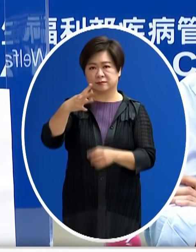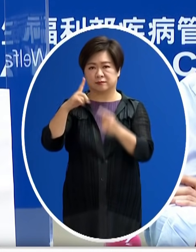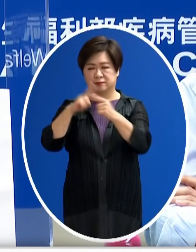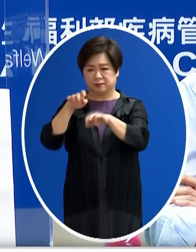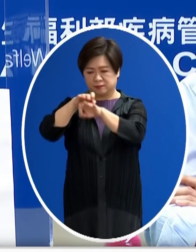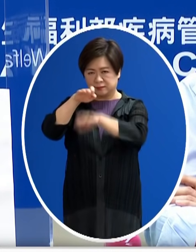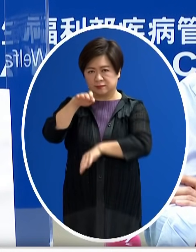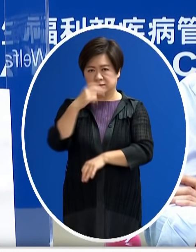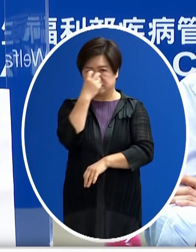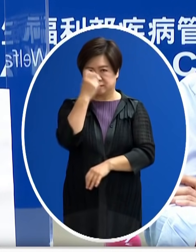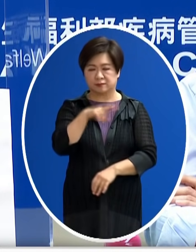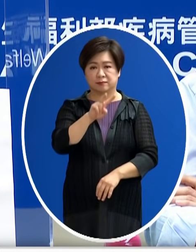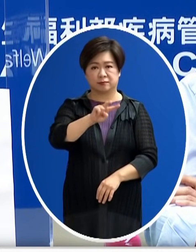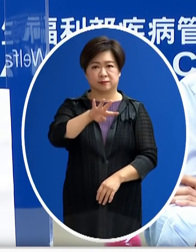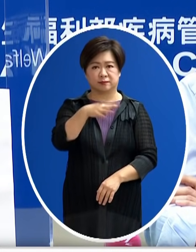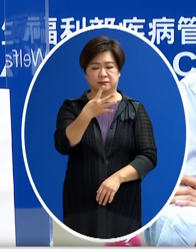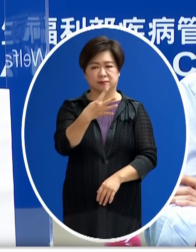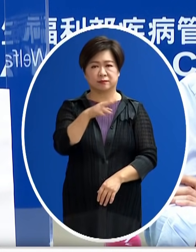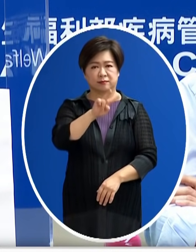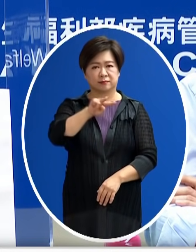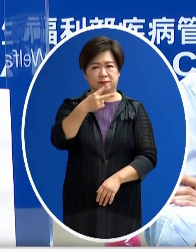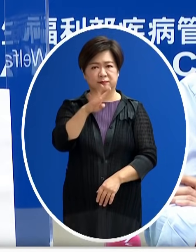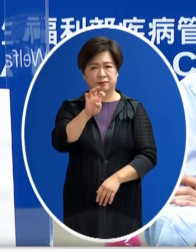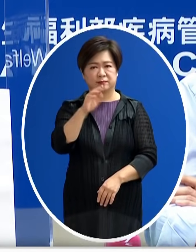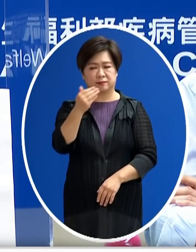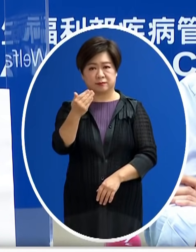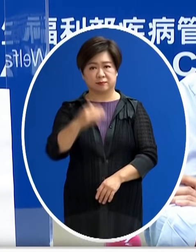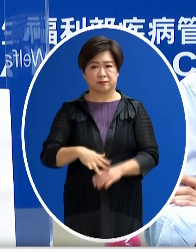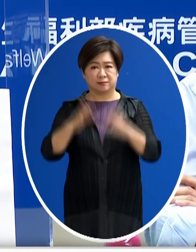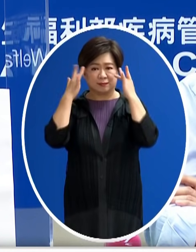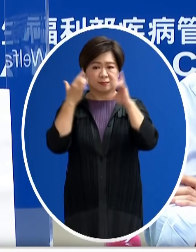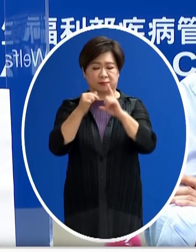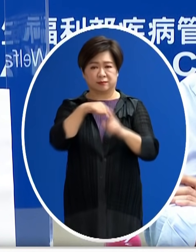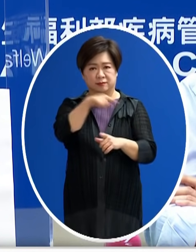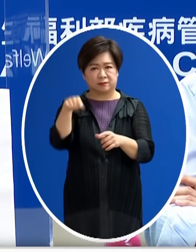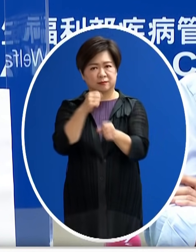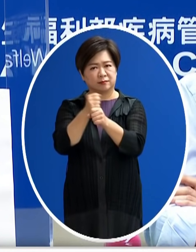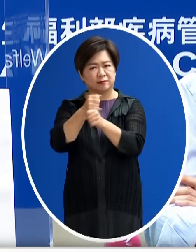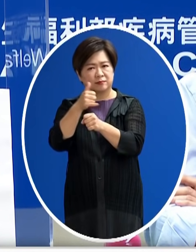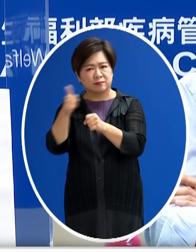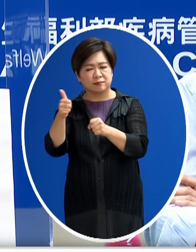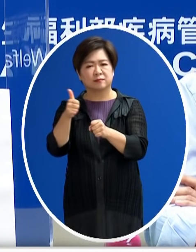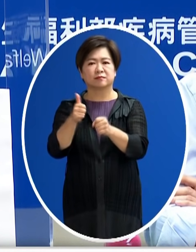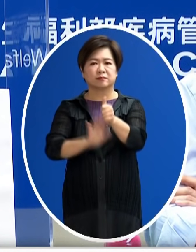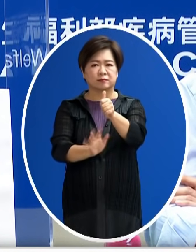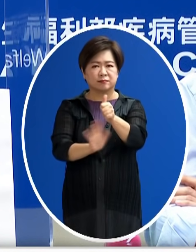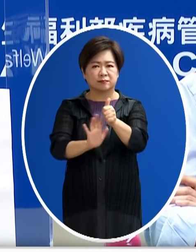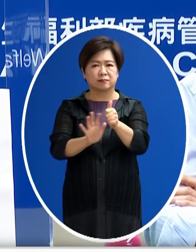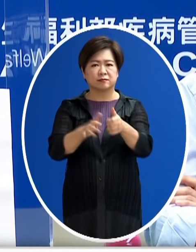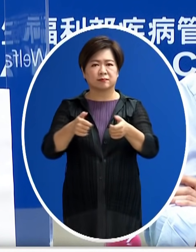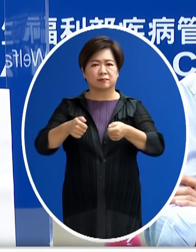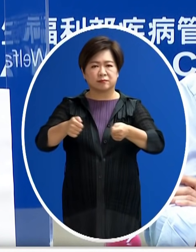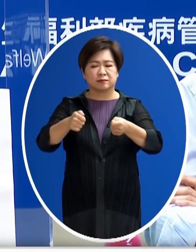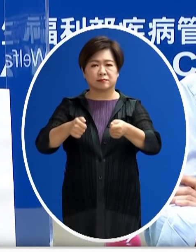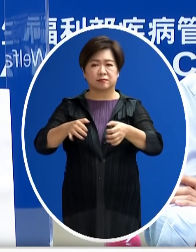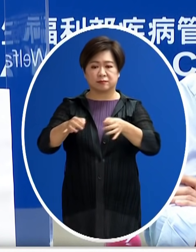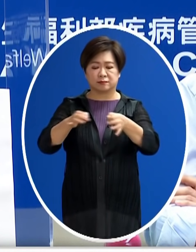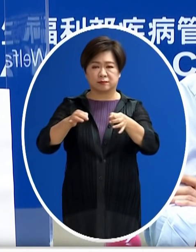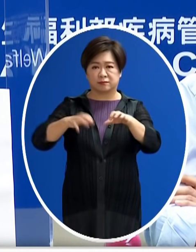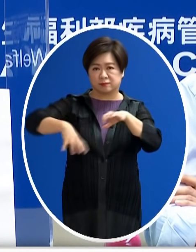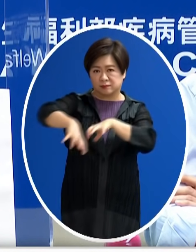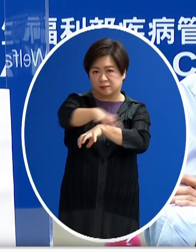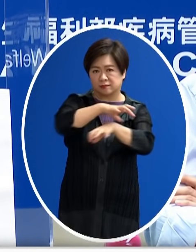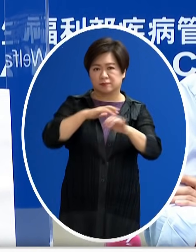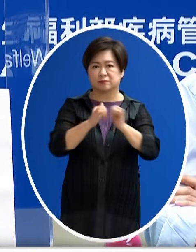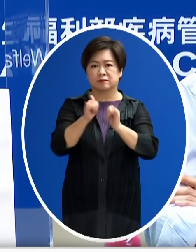的2249人，含热区的人员、其他工作人员、摊商、外围的摊商及民